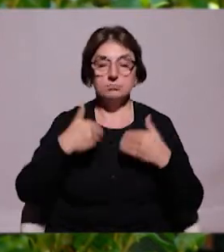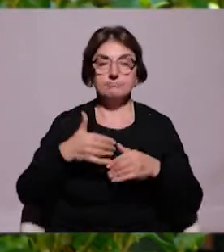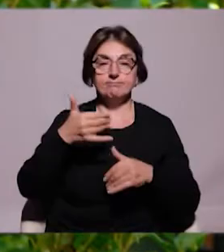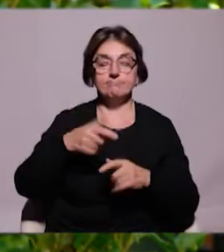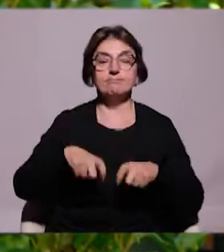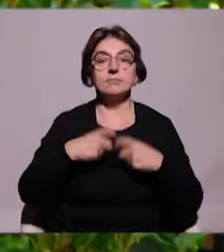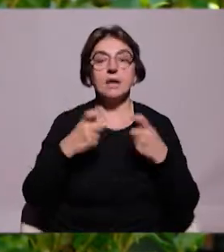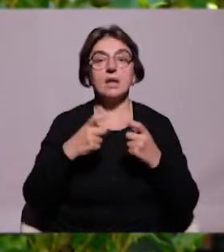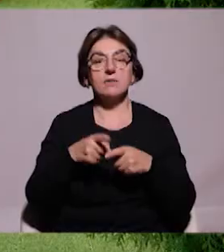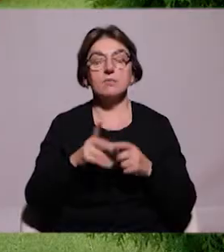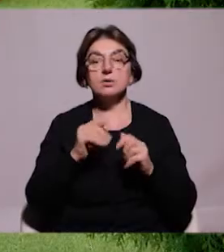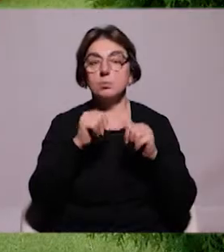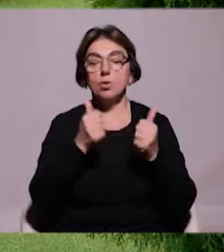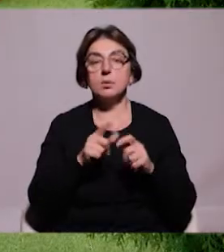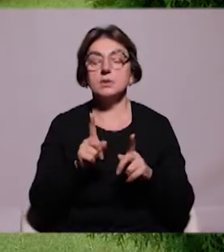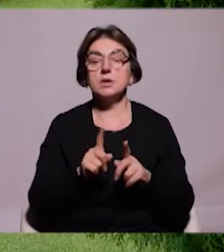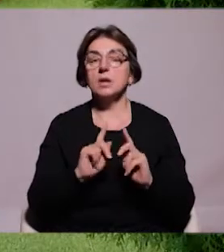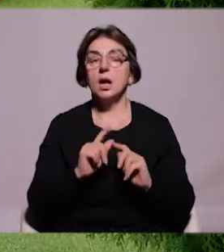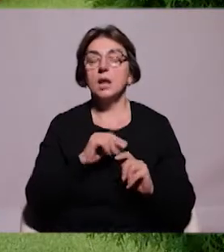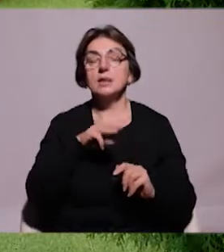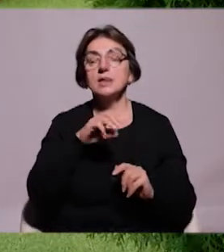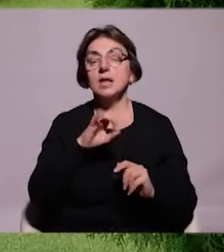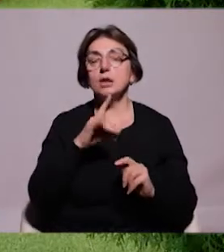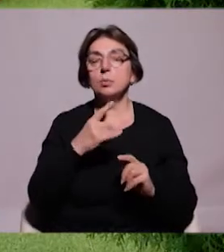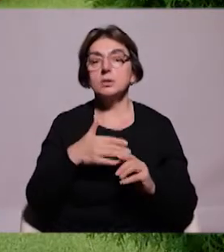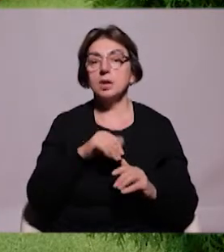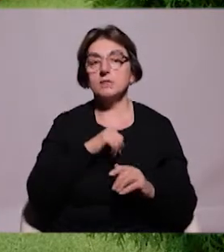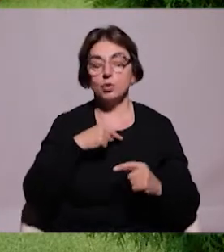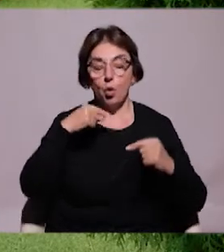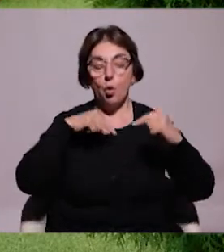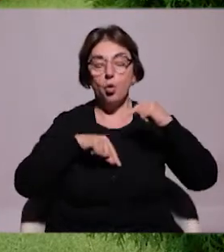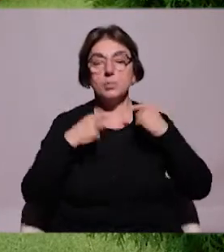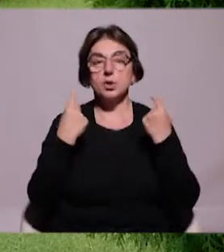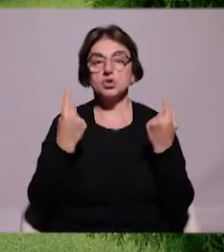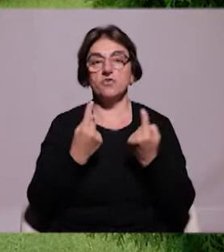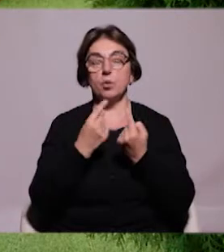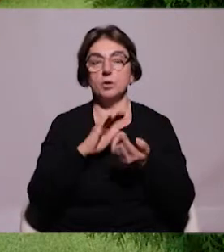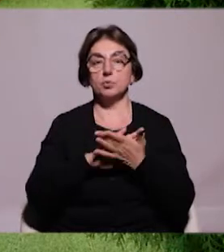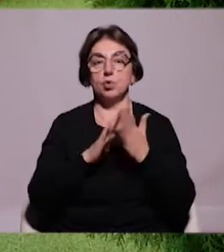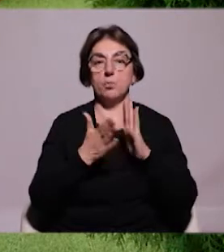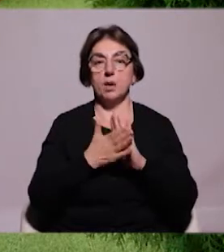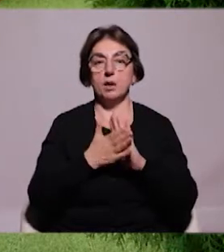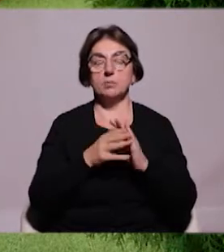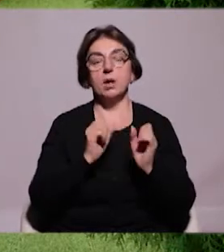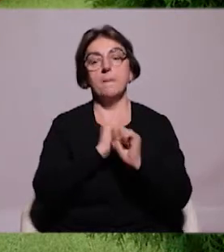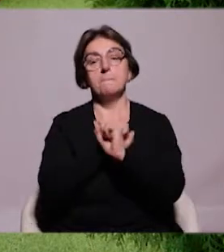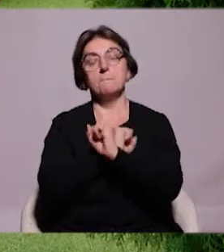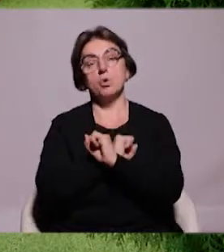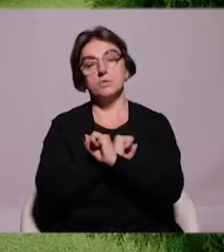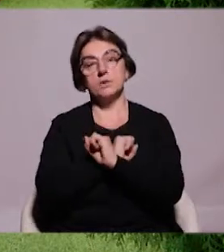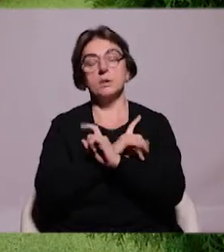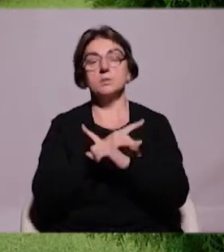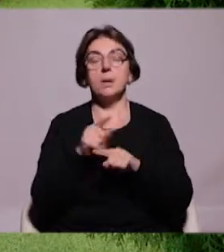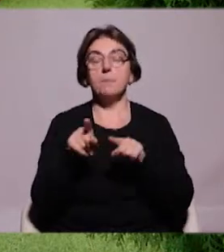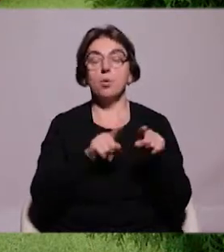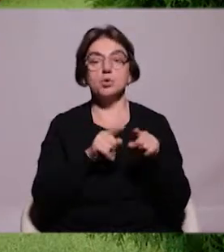დარღვევის ფორმებზე. რა არის ტანადობა? ტანადობა ეს არის ორგანიზმის ჩვეული მდგომარეობა მოსვენებისა და მოძრაობის